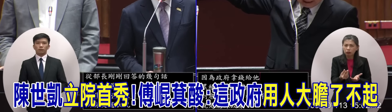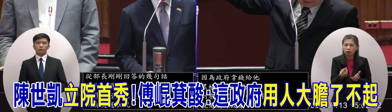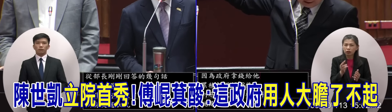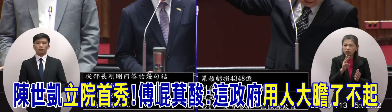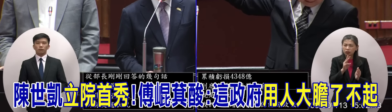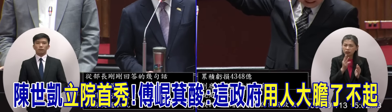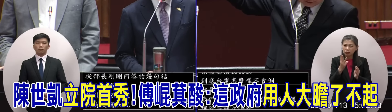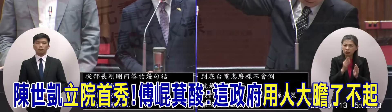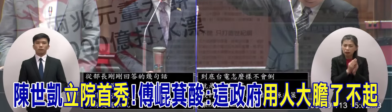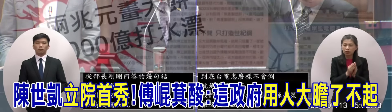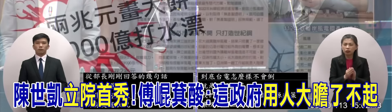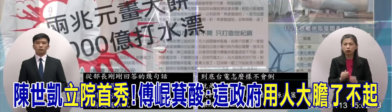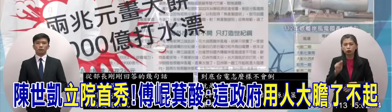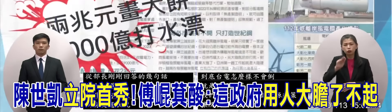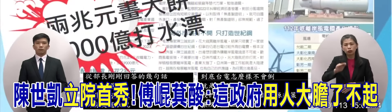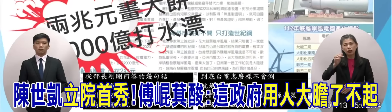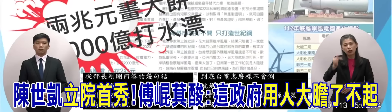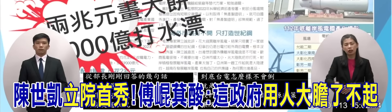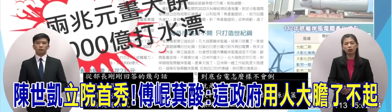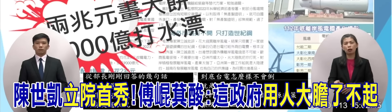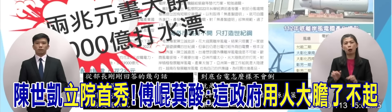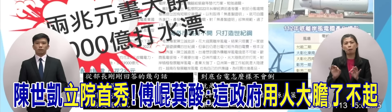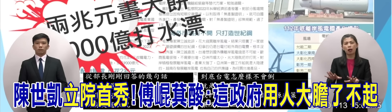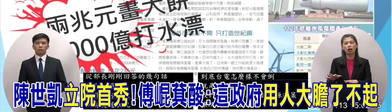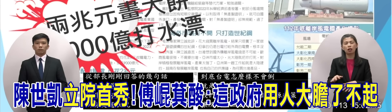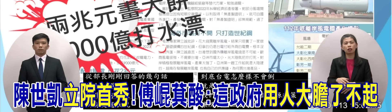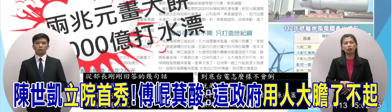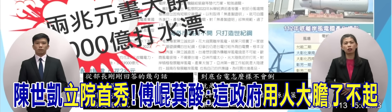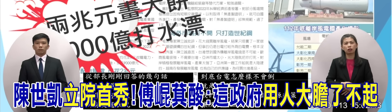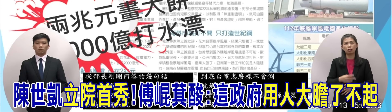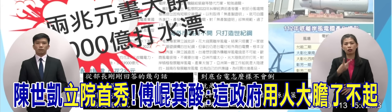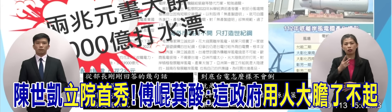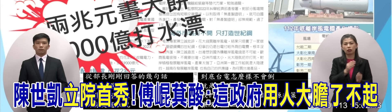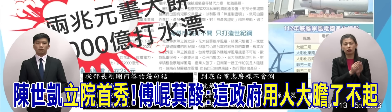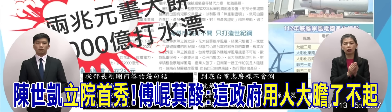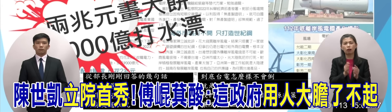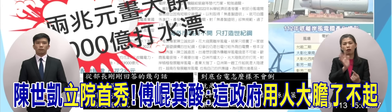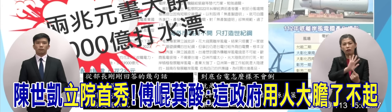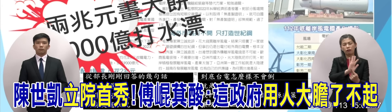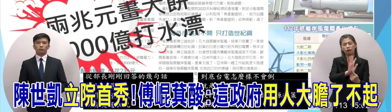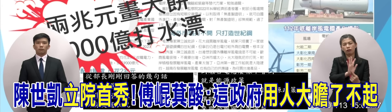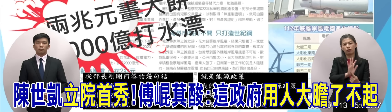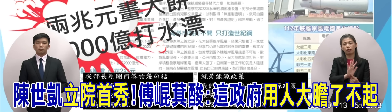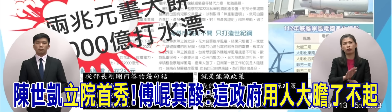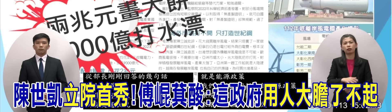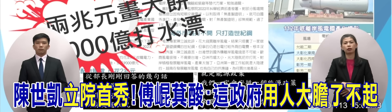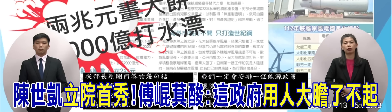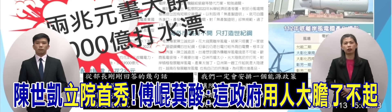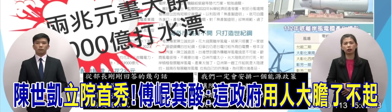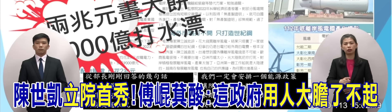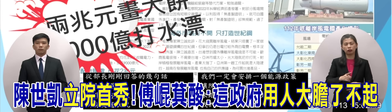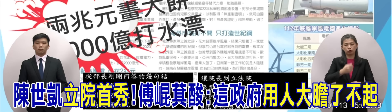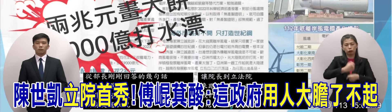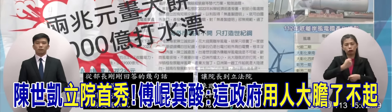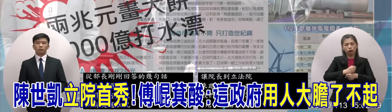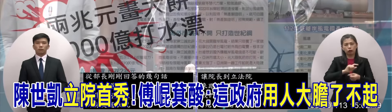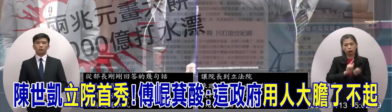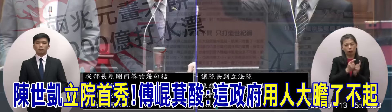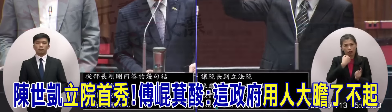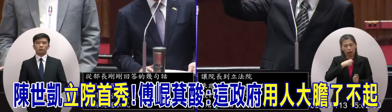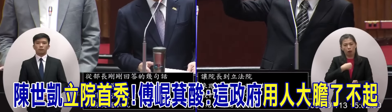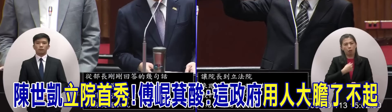9000亿白花了，打水漂，2兆风力发电的大饼，国产化风力发电跳